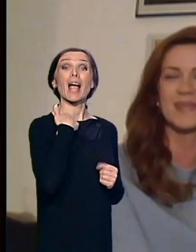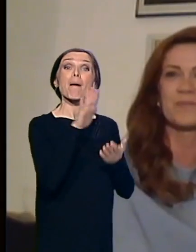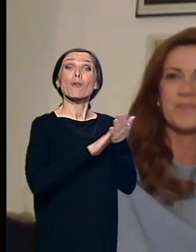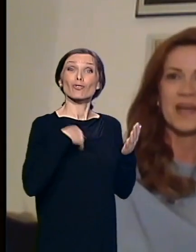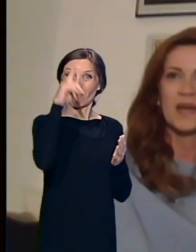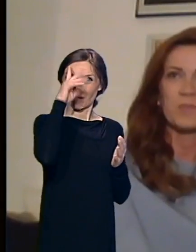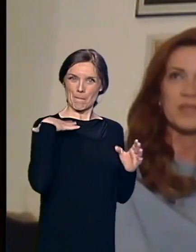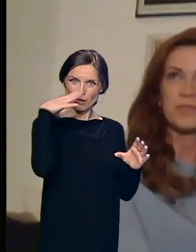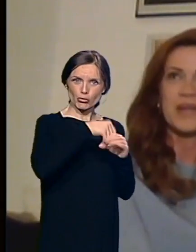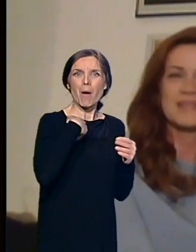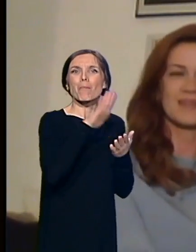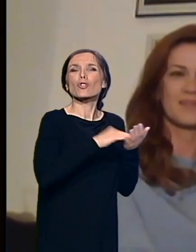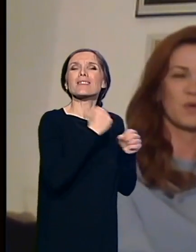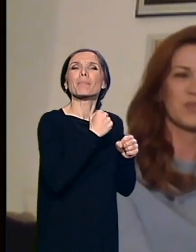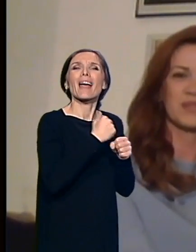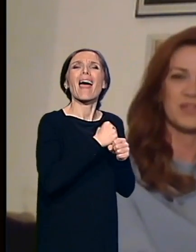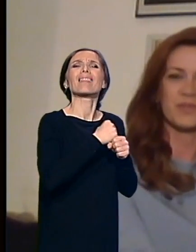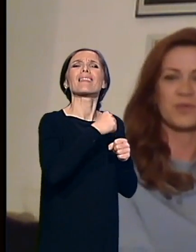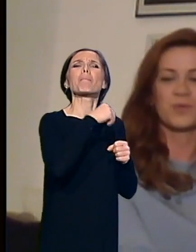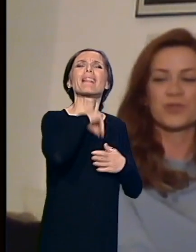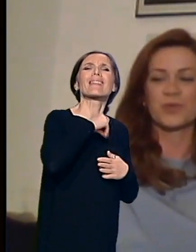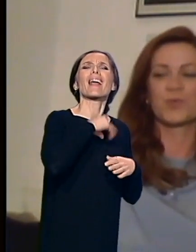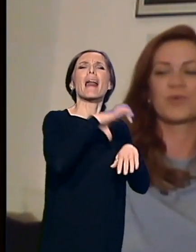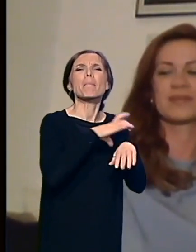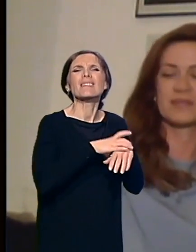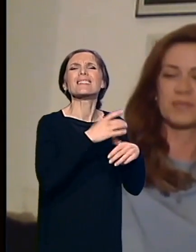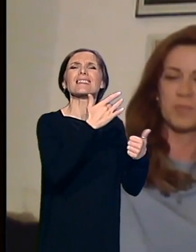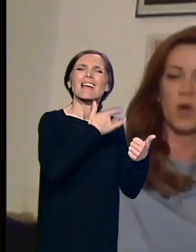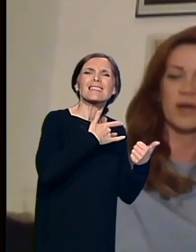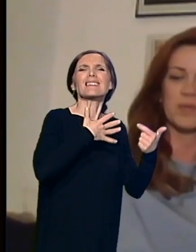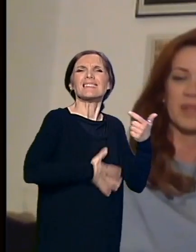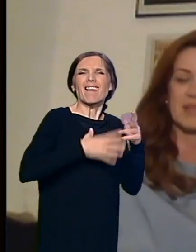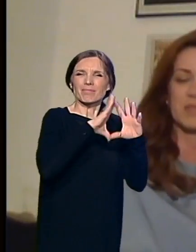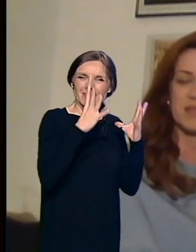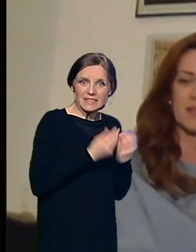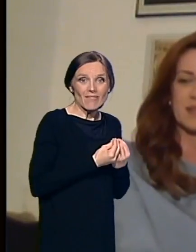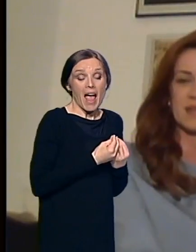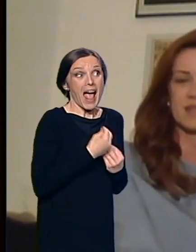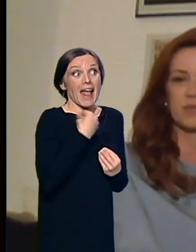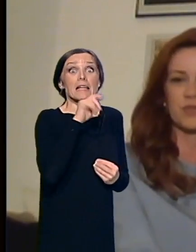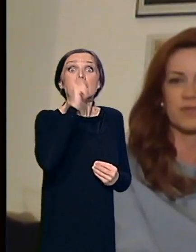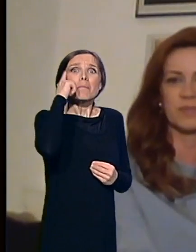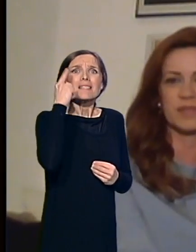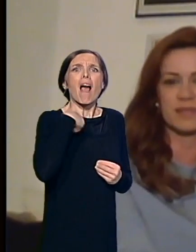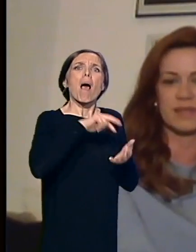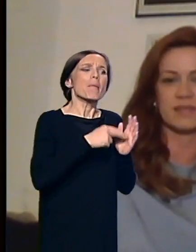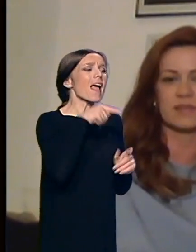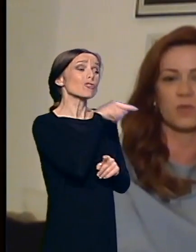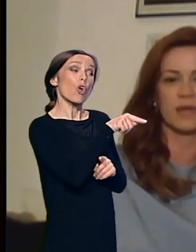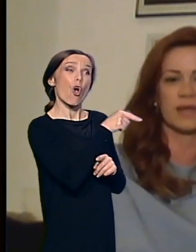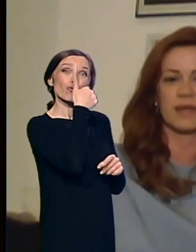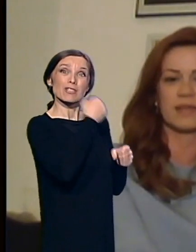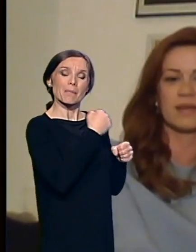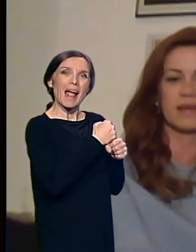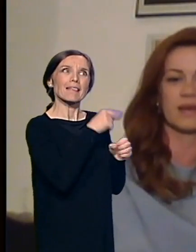medicini bez predstave uopšte da će mi to ući u program i plan specijalizacije, pošto ovde specijalizacija iz